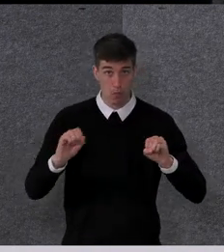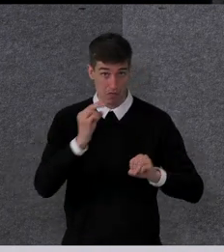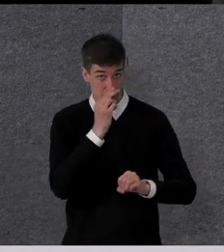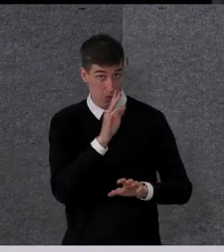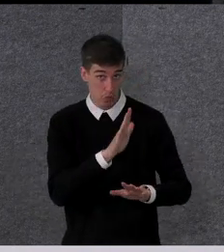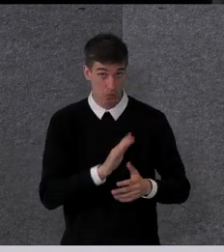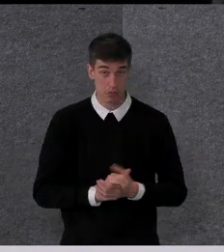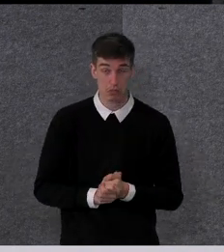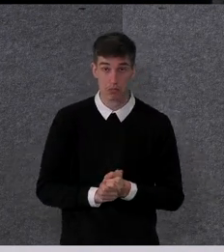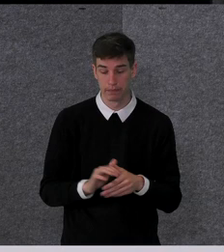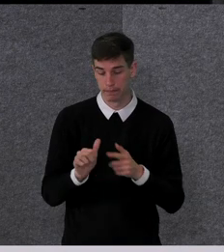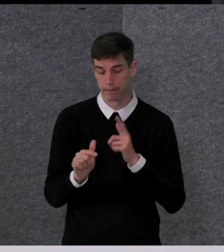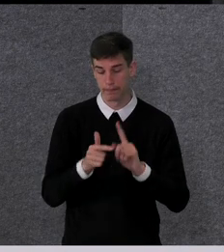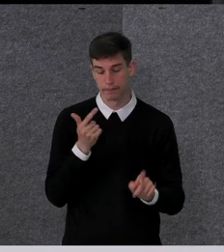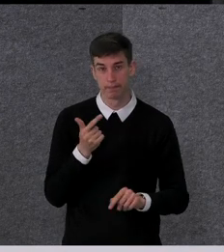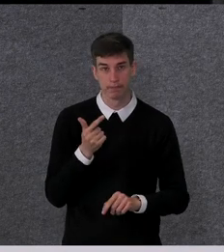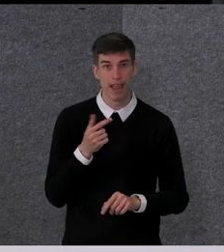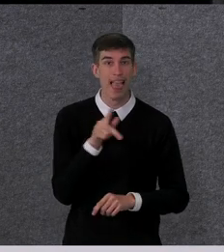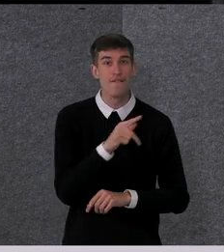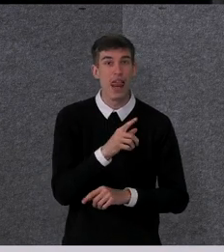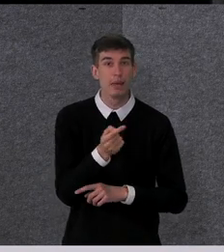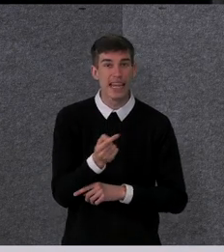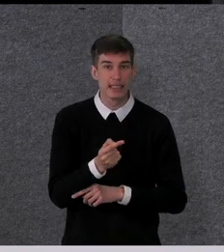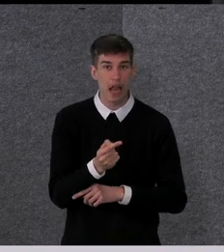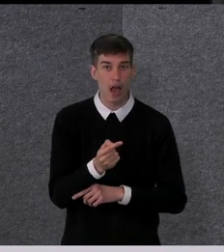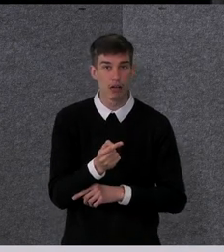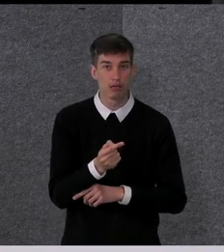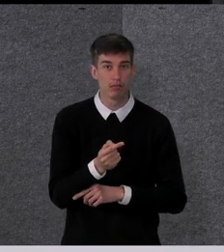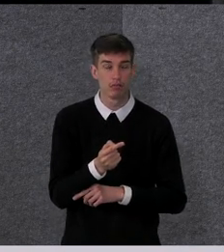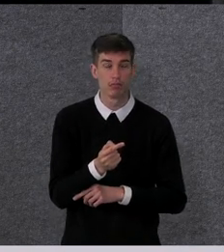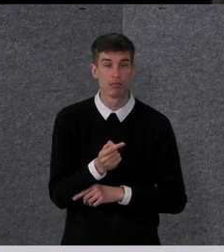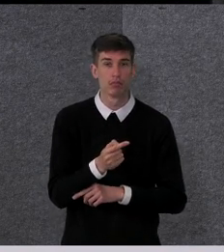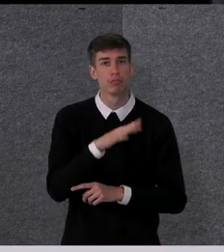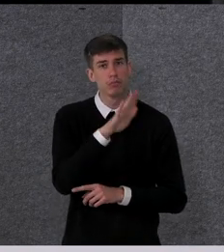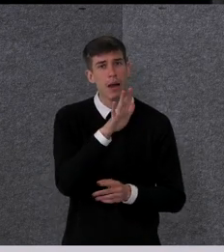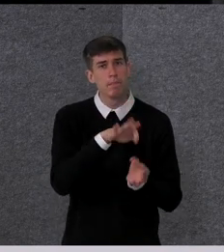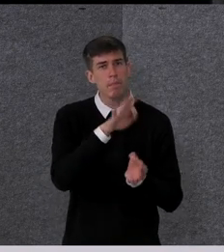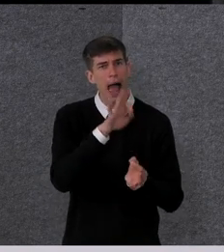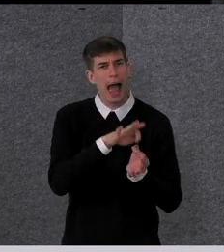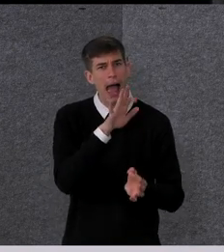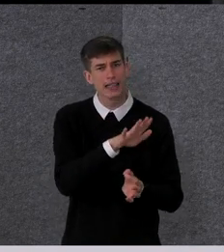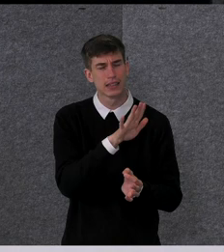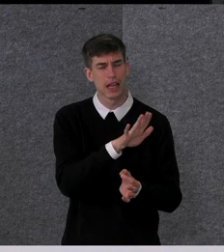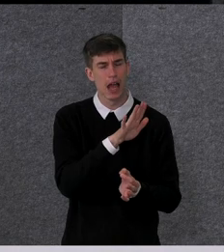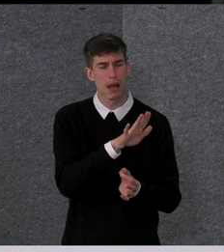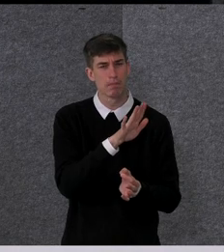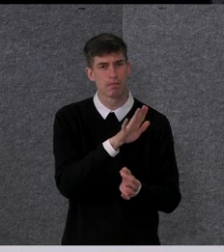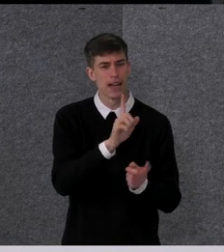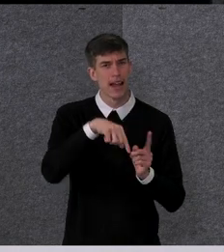zweite Frage ist von Philipp Schorn-Giesinger. Welche konkreten Maßnahmen müsst ihr in der